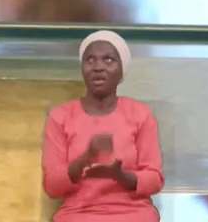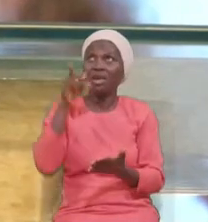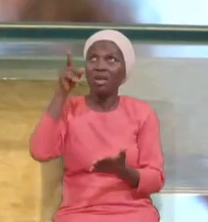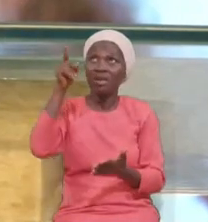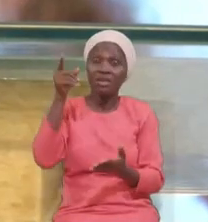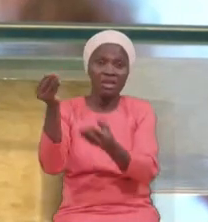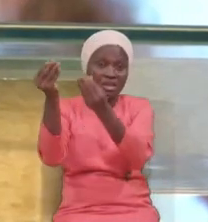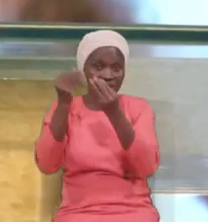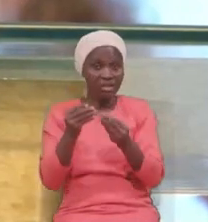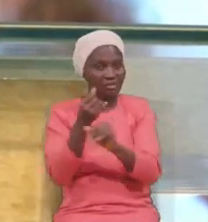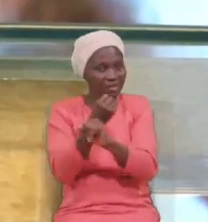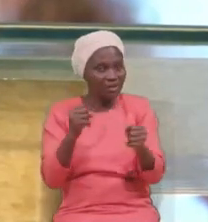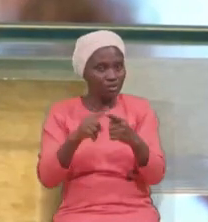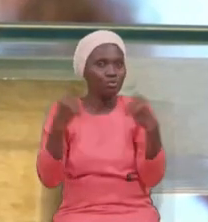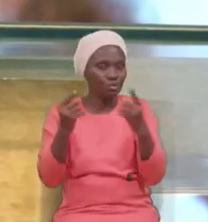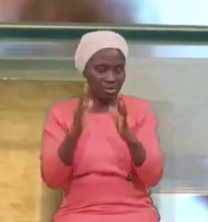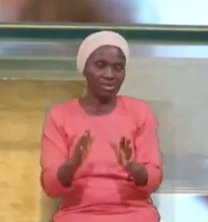Le salut aux pécheurs,